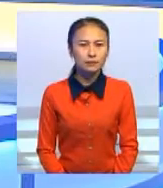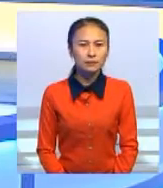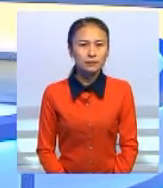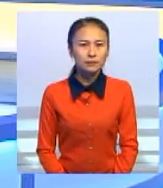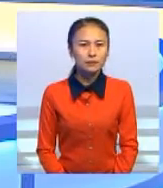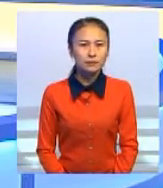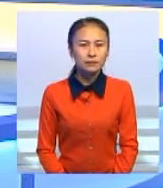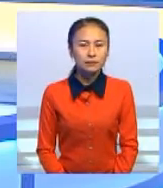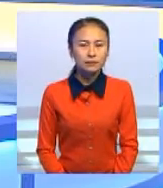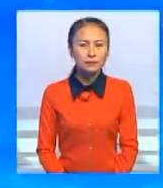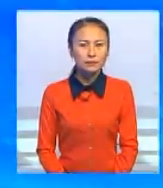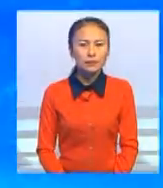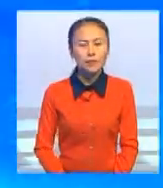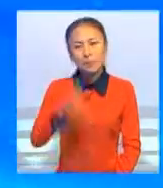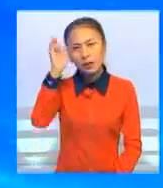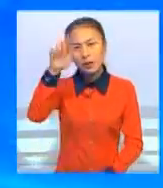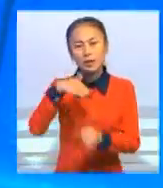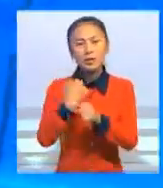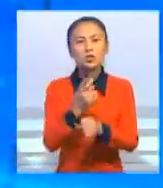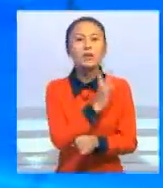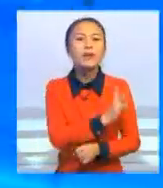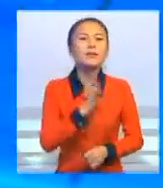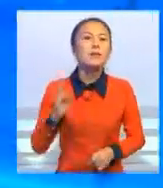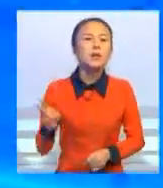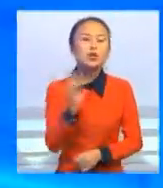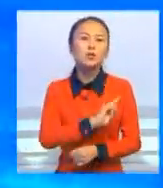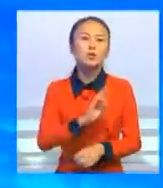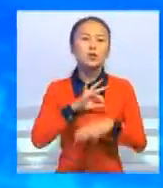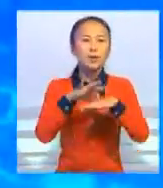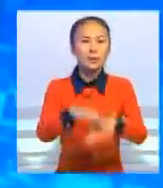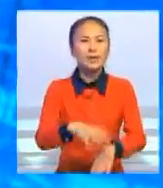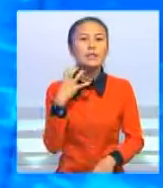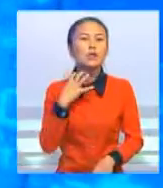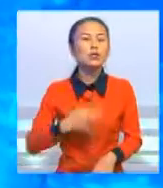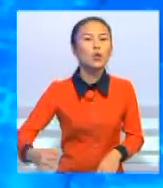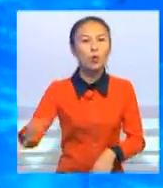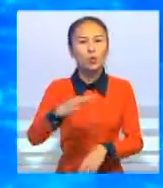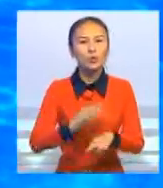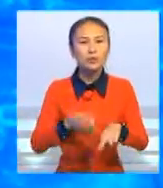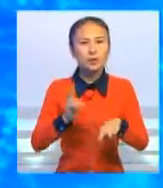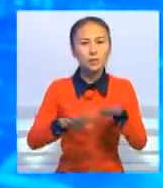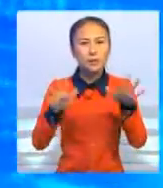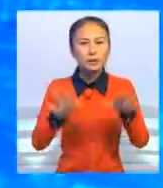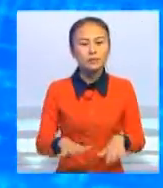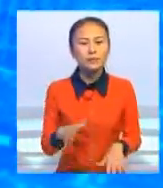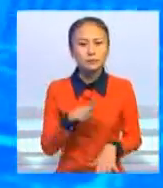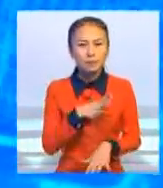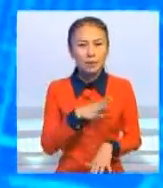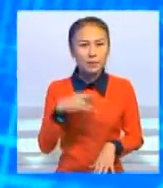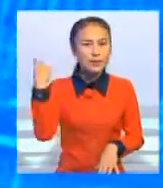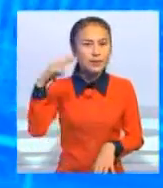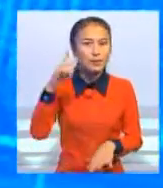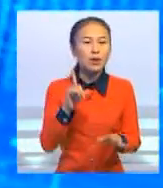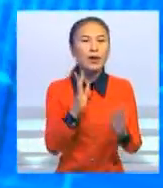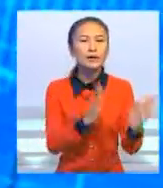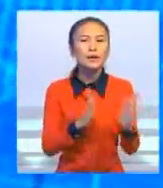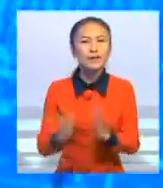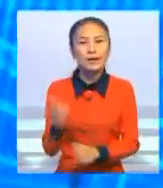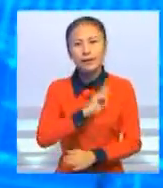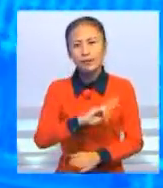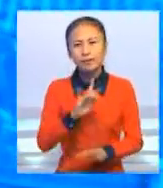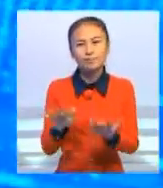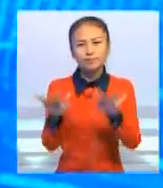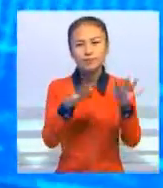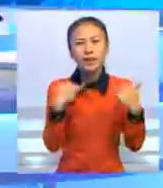Сәрсенбаева. Мемлекет басшысы Нұрсұлтан Назарбаев жұмыс сапарымен Қызылорда облысына барды. Президент мұнда бірқатар